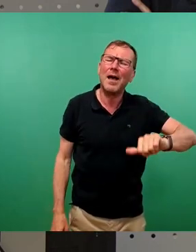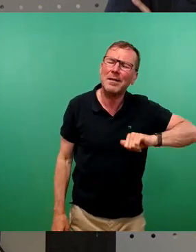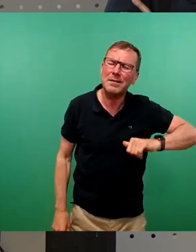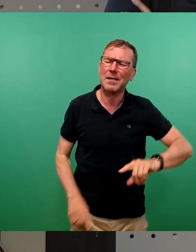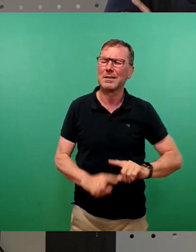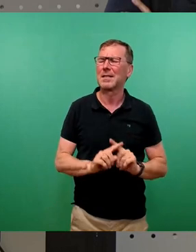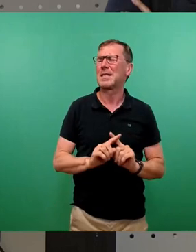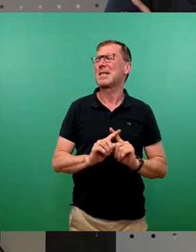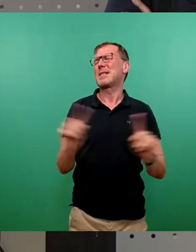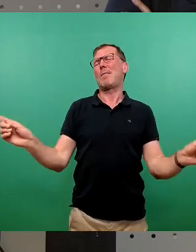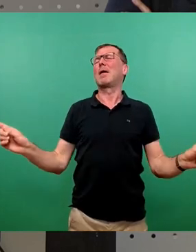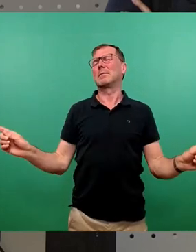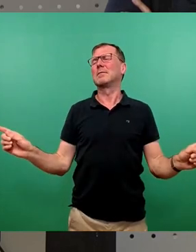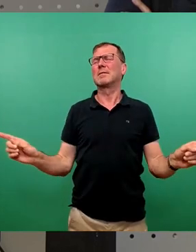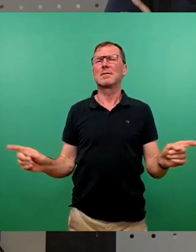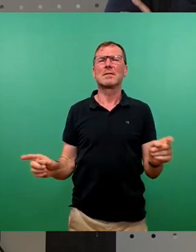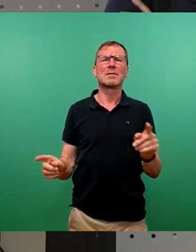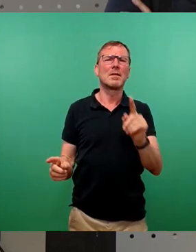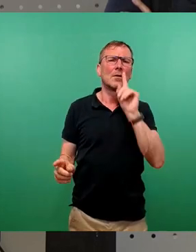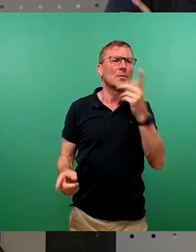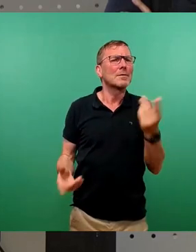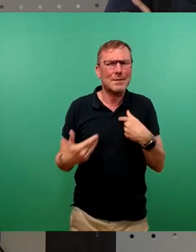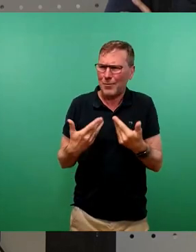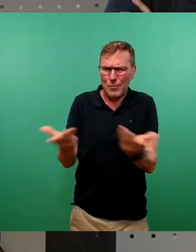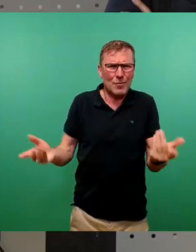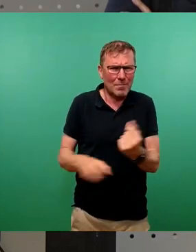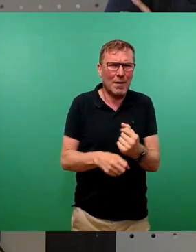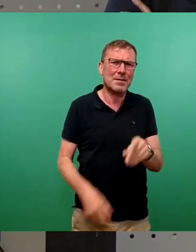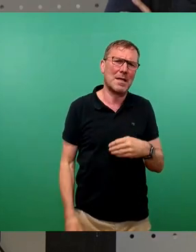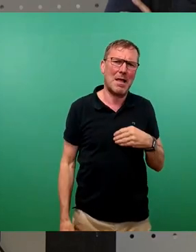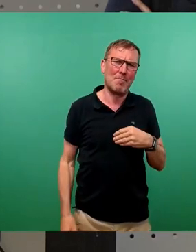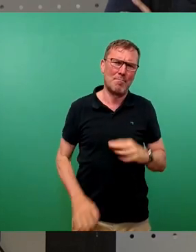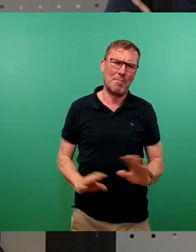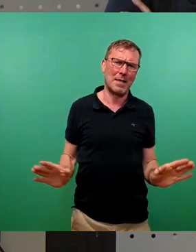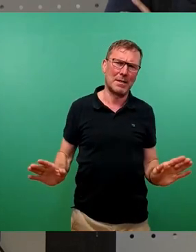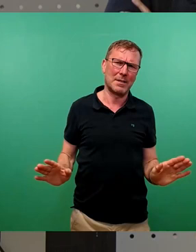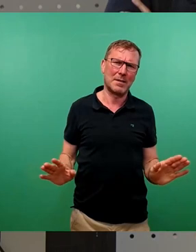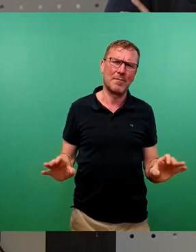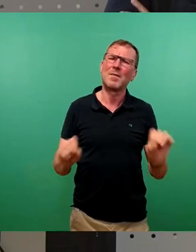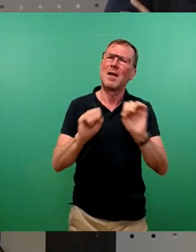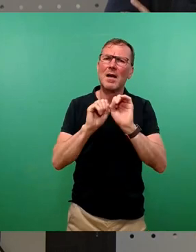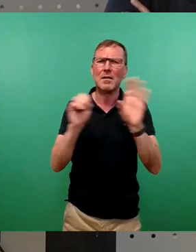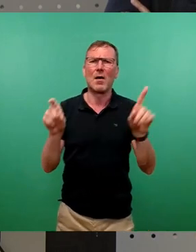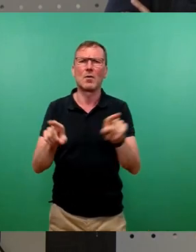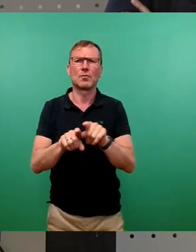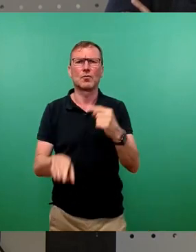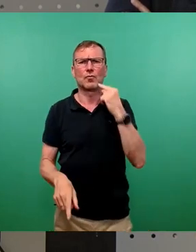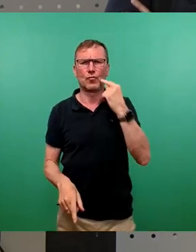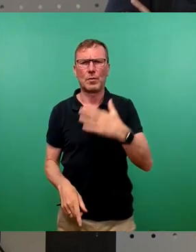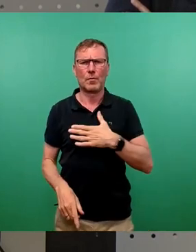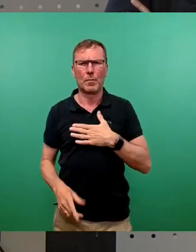niemanden. Das ist nur noch peinlich, was Sie hier machen. Deswegen ganz klar Zustimmung zur Vorlage des